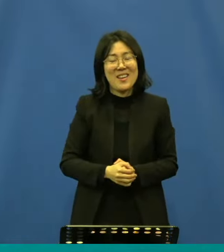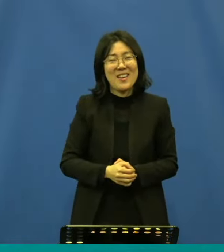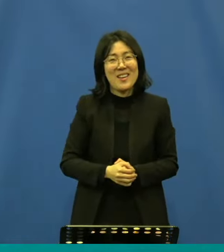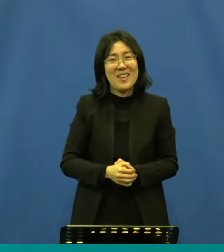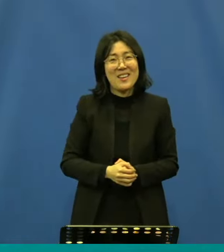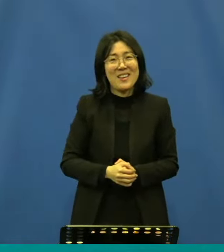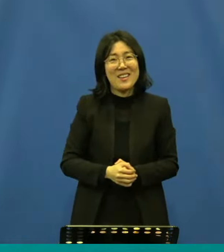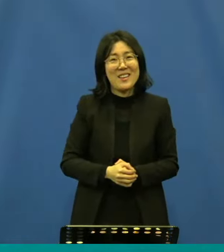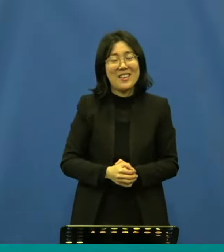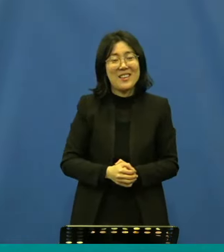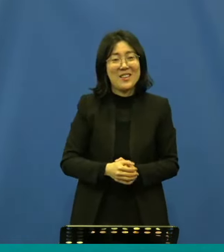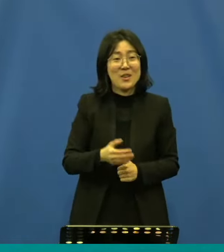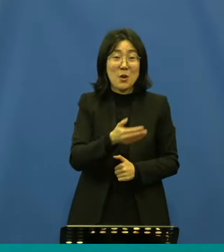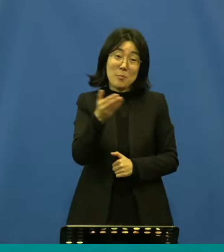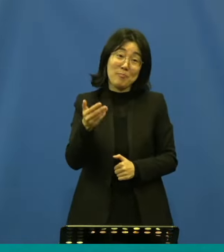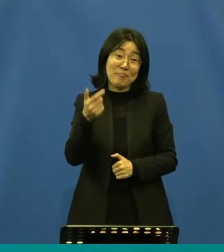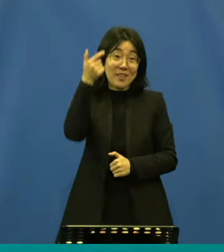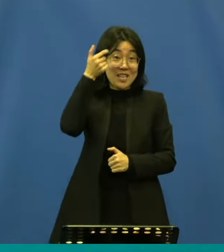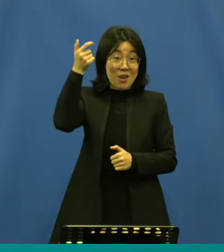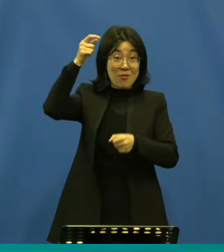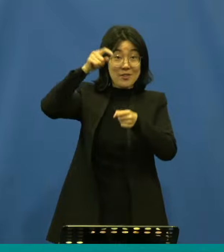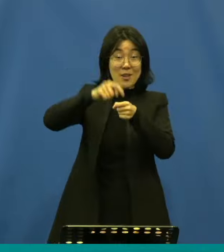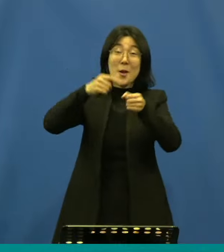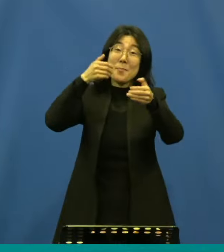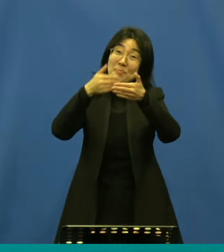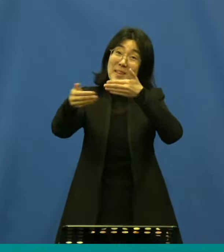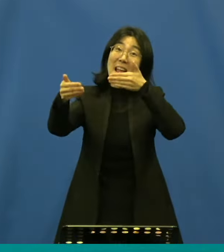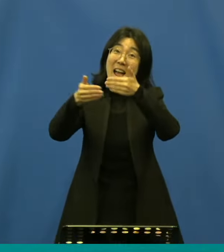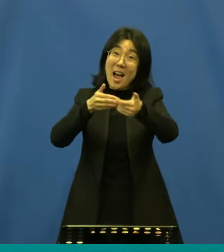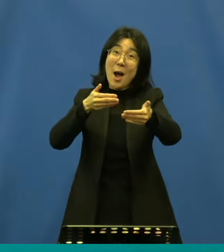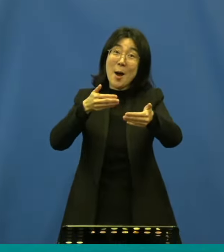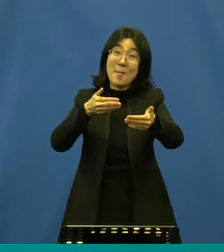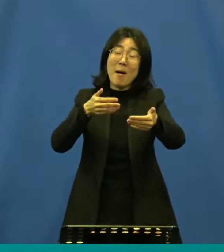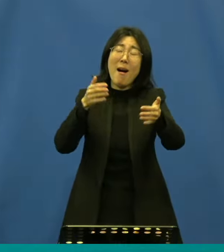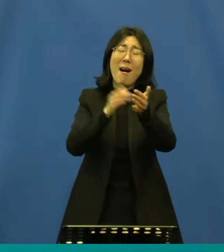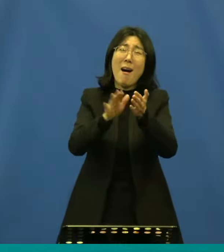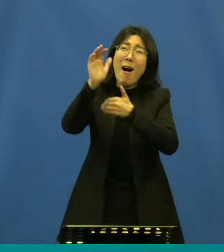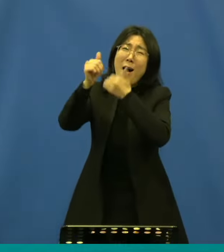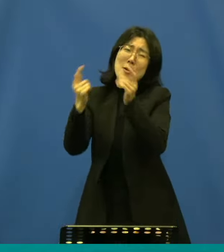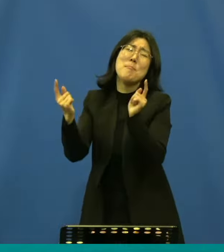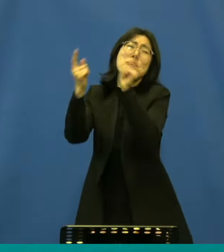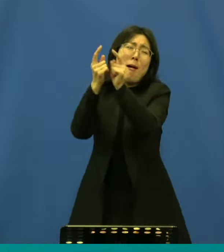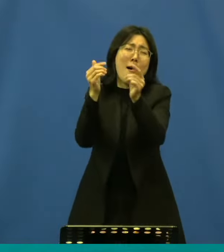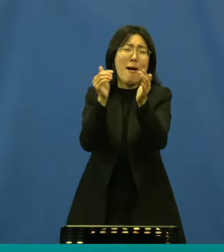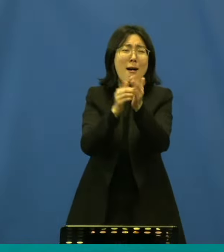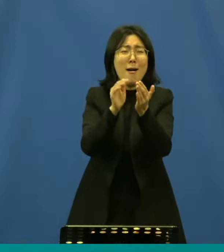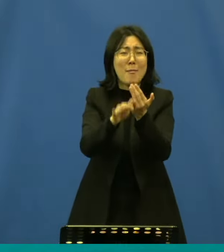여러분, 영적 체험을 한다고 하고 은혜를 받았다고 갑자기 천사가 되는 건 아닙니다.